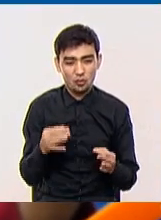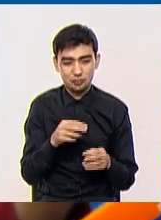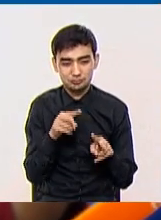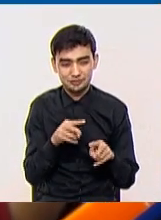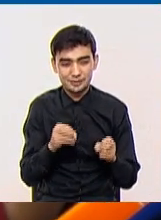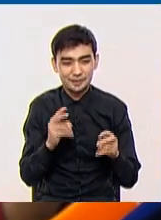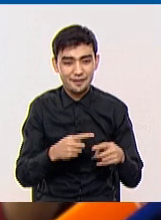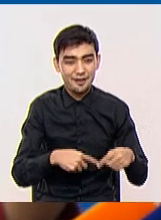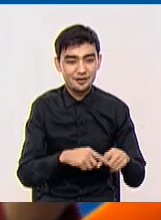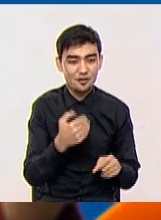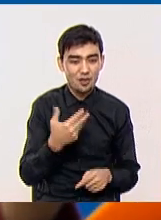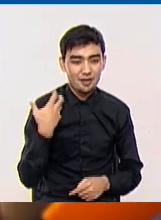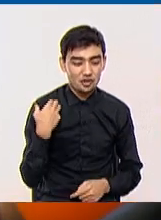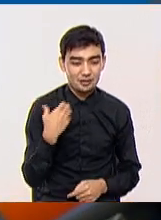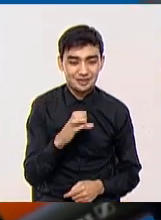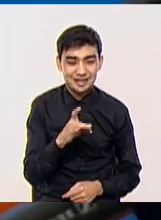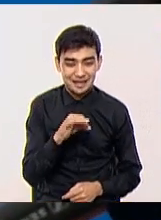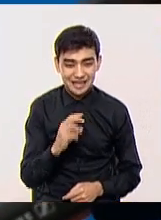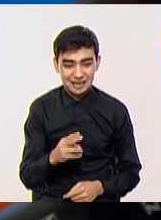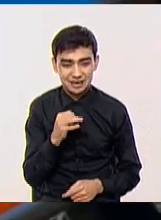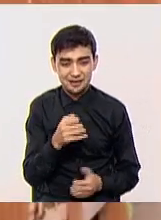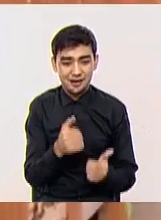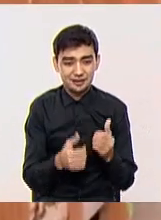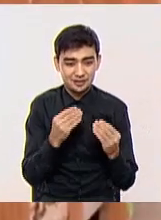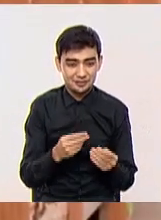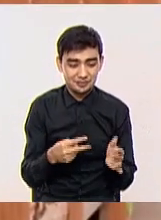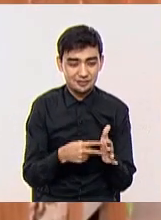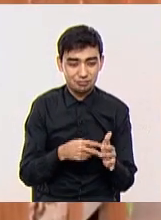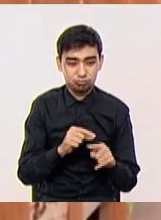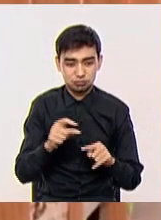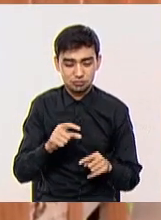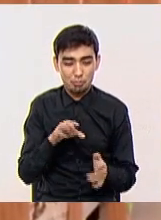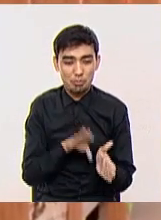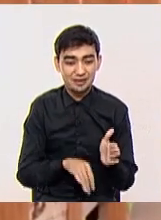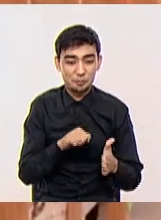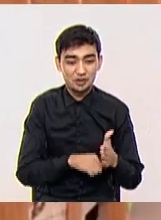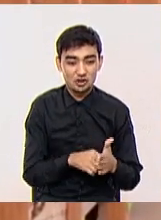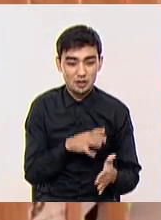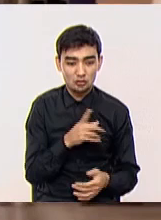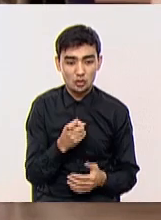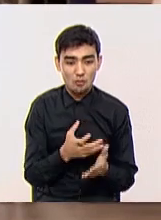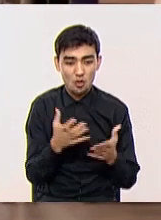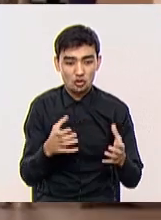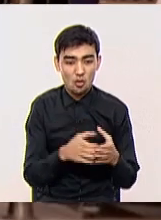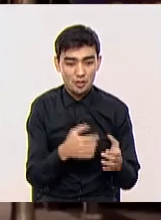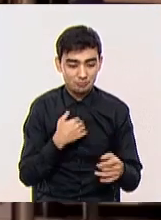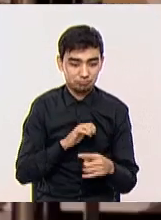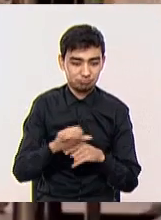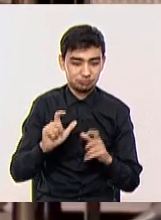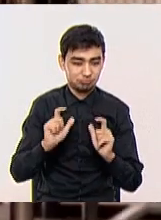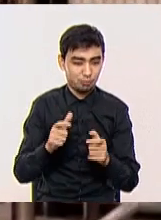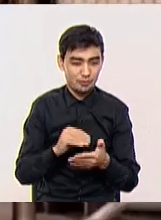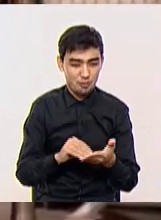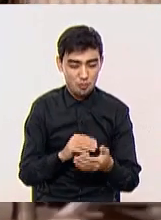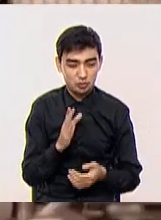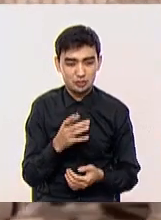қадағалайтын агенттіктің басшысы Серік Жұманғарин күн сайын негізсіз баға көтерген жүздеген компанияға ескерту жібереміз. Бірнеше